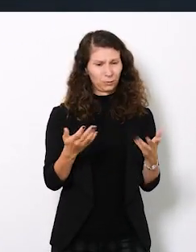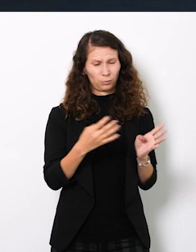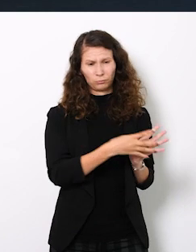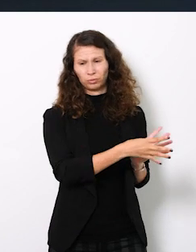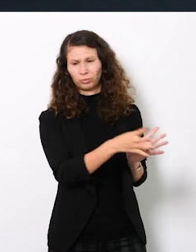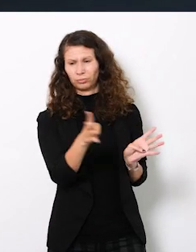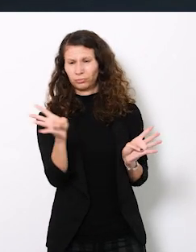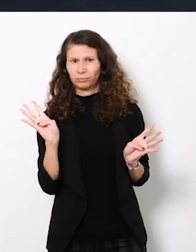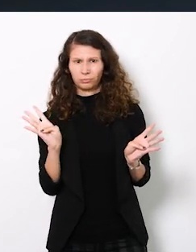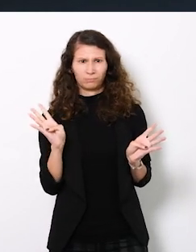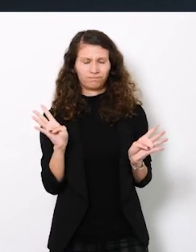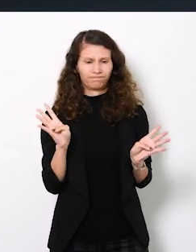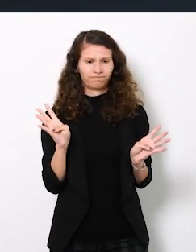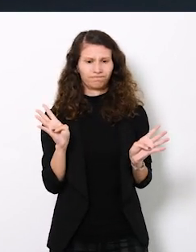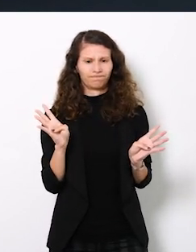Breite zu wenig